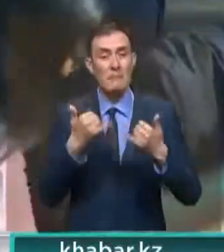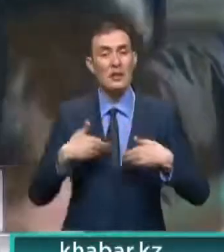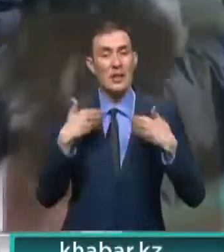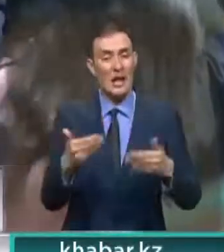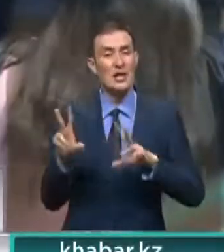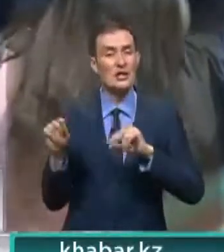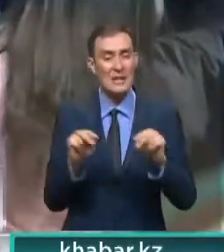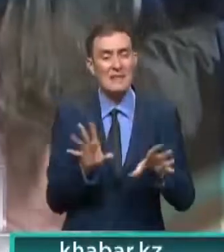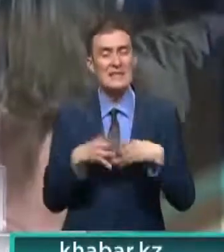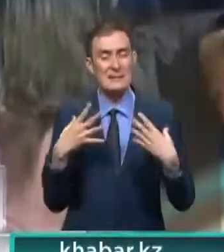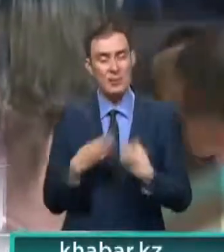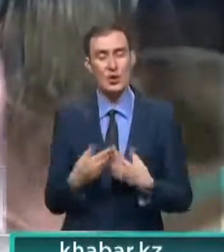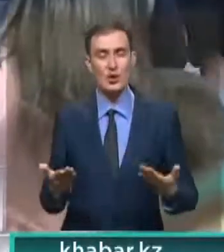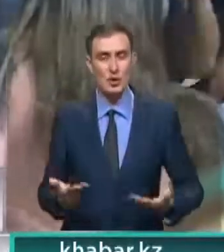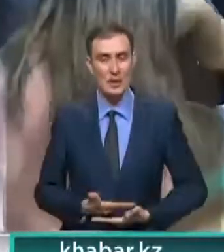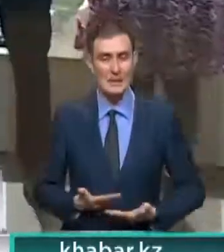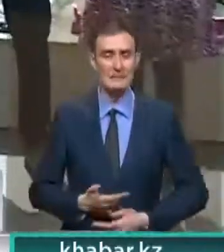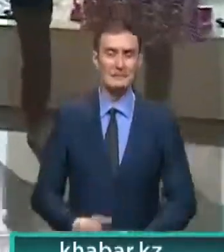другу счастливой семейной жизни.